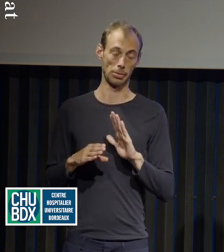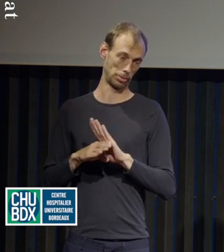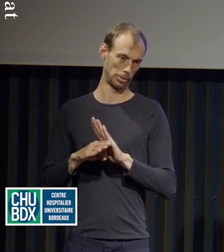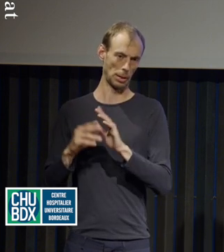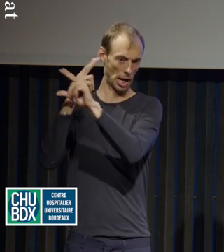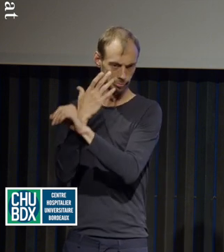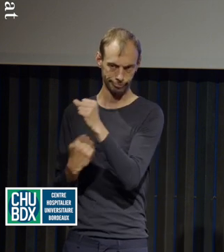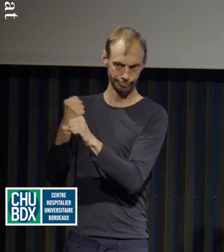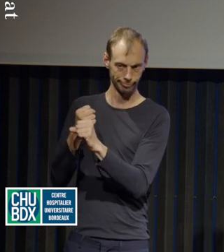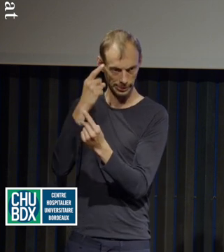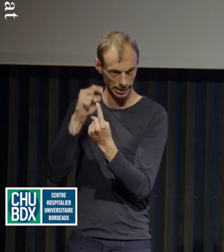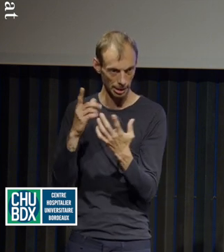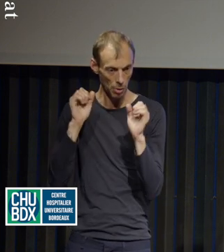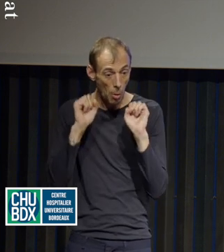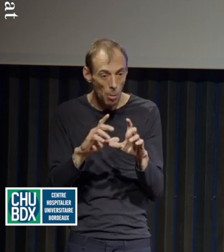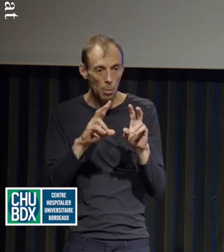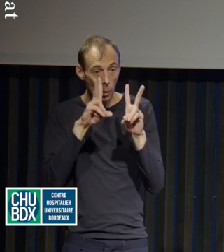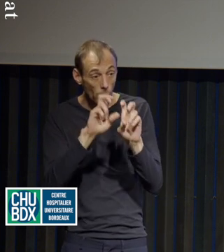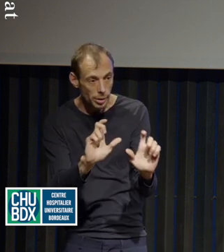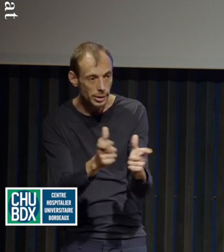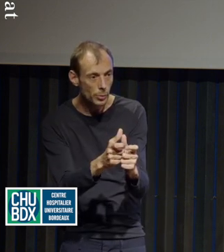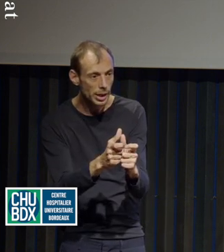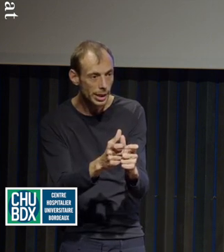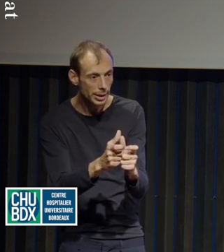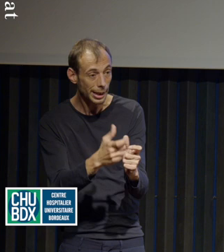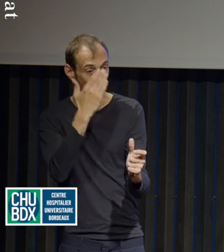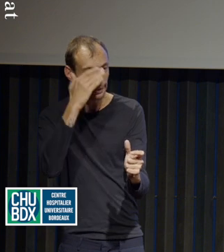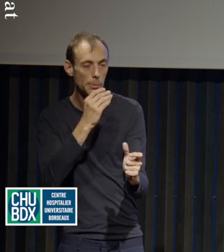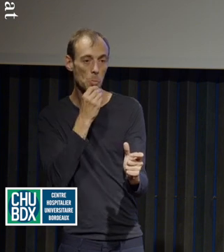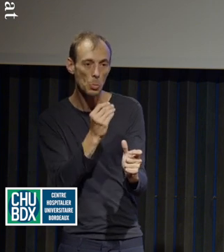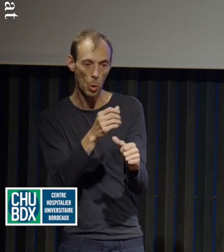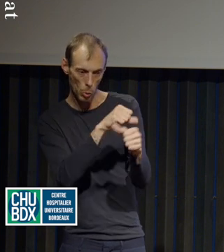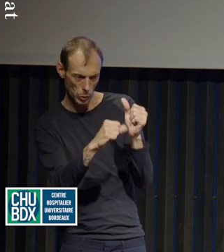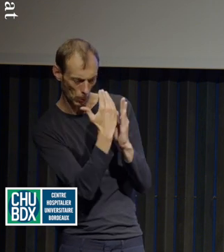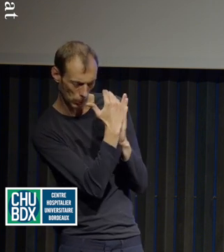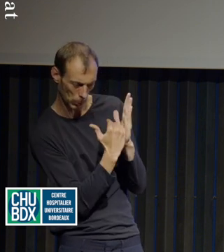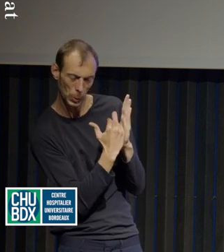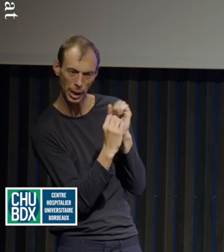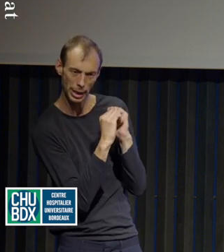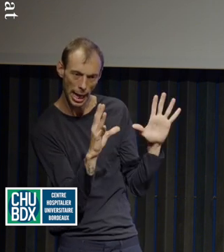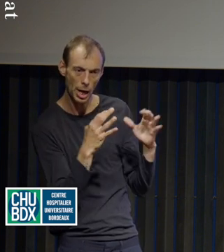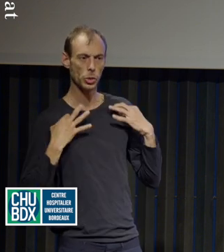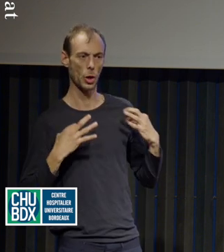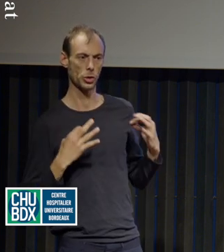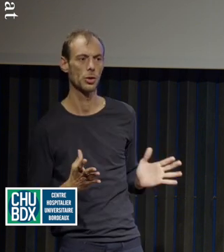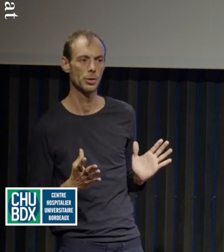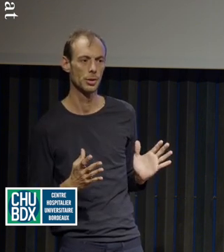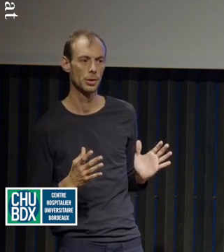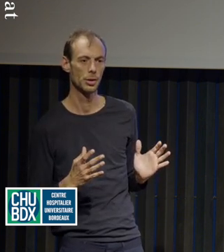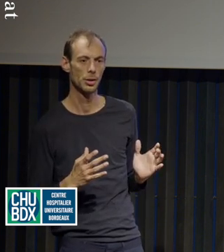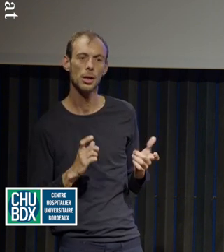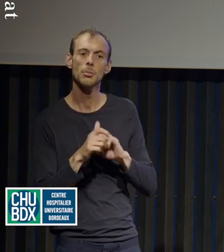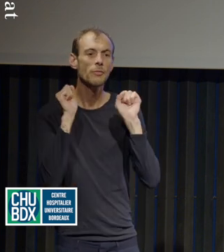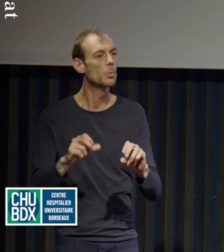diagnostiques objectifs pour pouvoir, au niveau finalement international, pouvoir réaliser